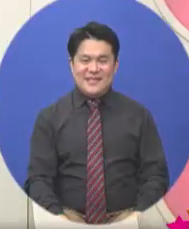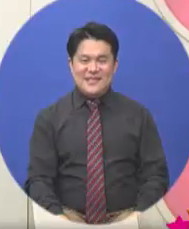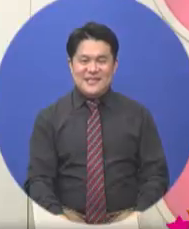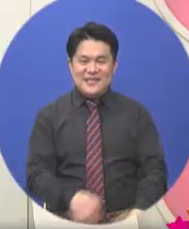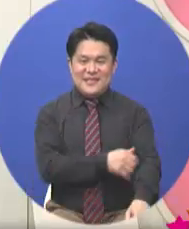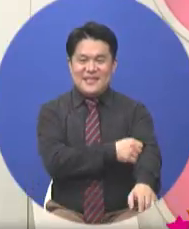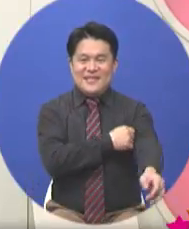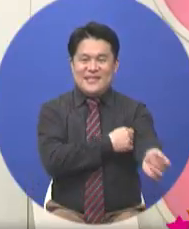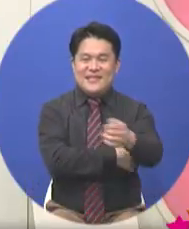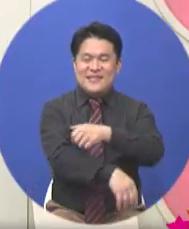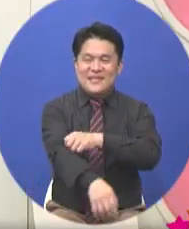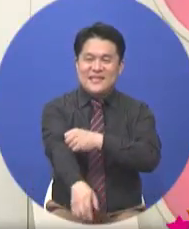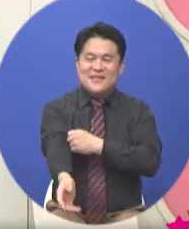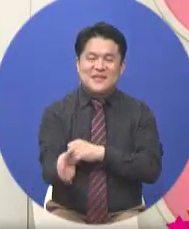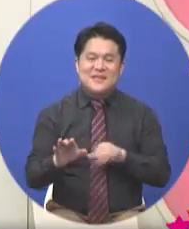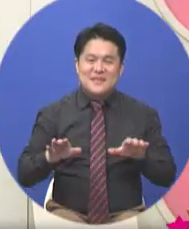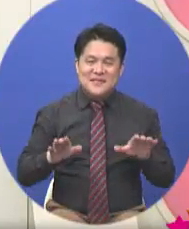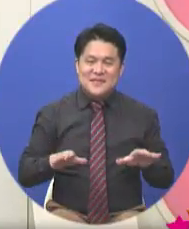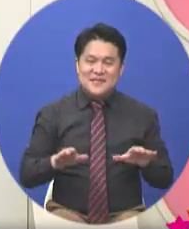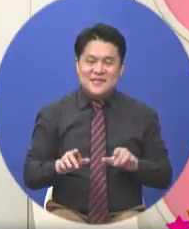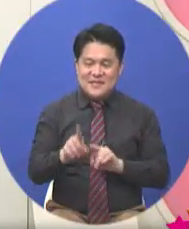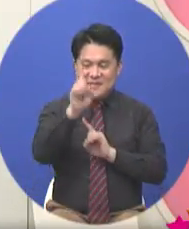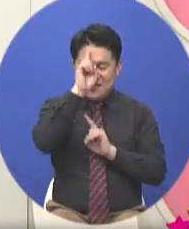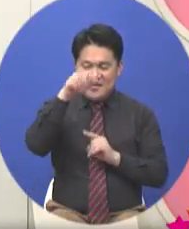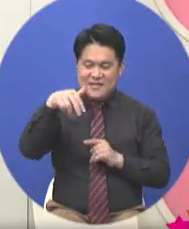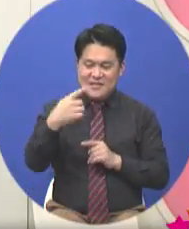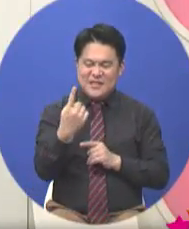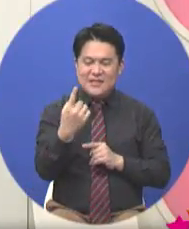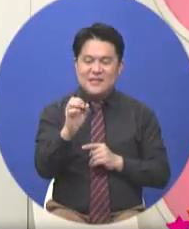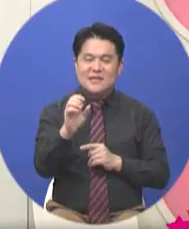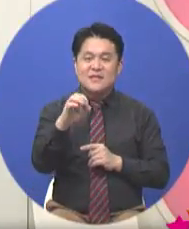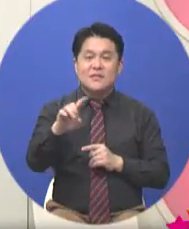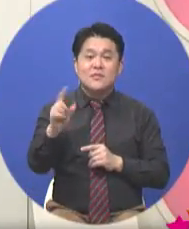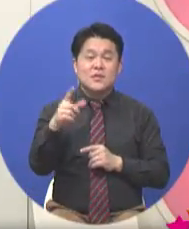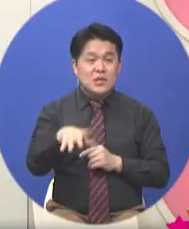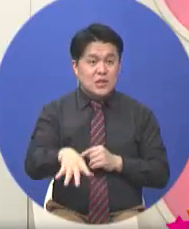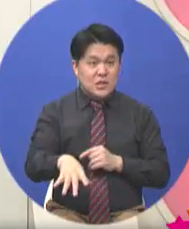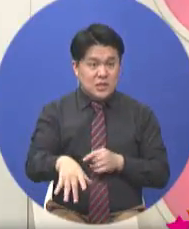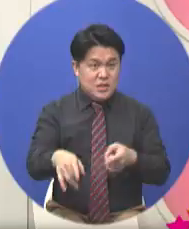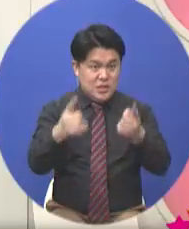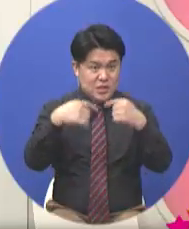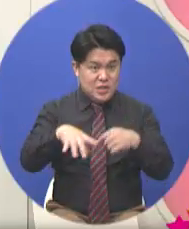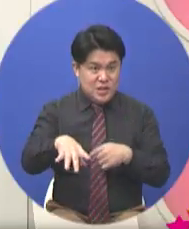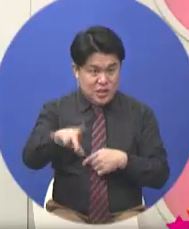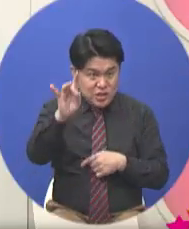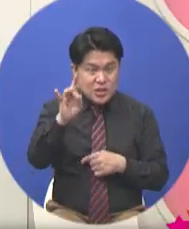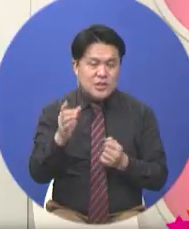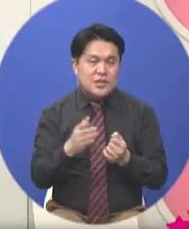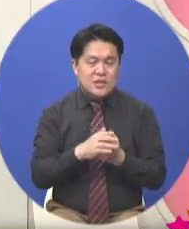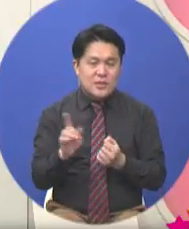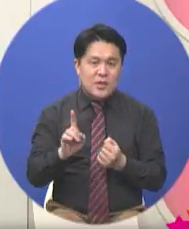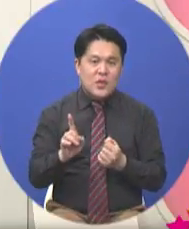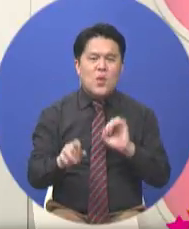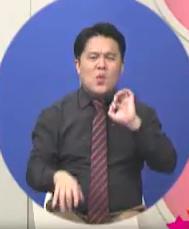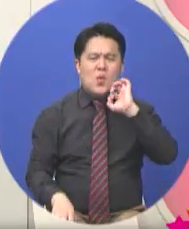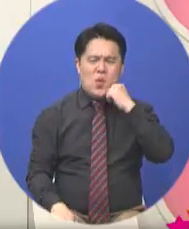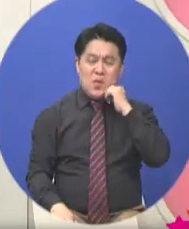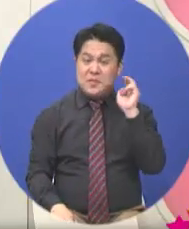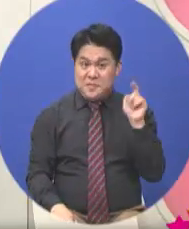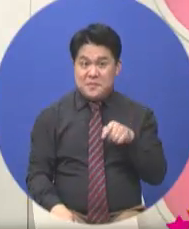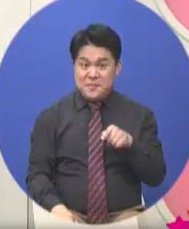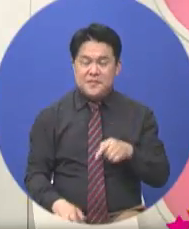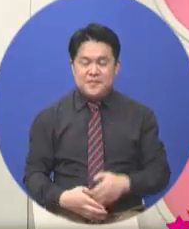그래요. 네, 그러게요. 오늘 이종원 씨가 첫 출연이기 때문에 맞아요. 연결하는데 참 힘든 점이